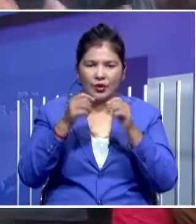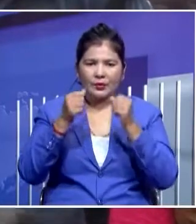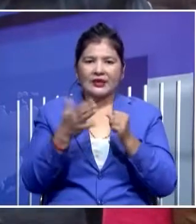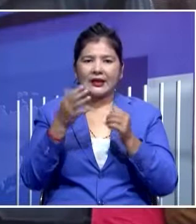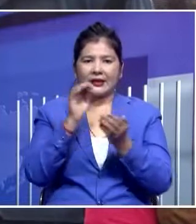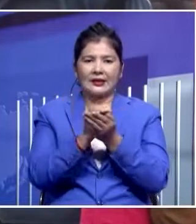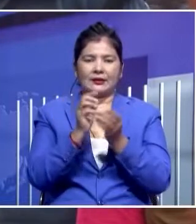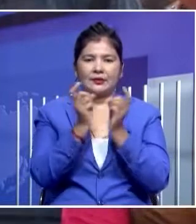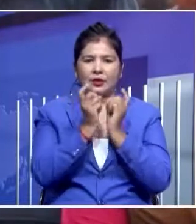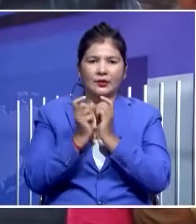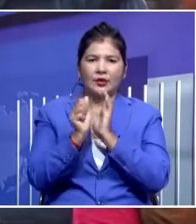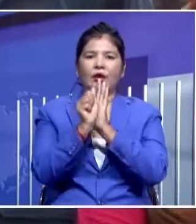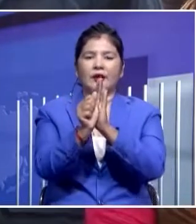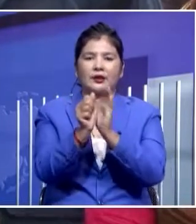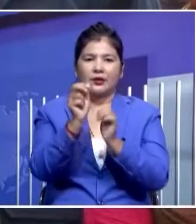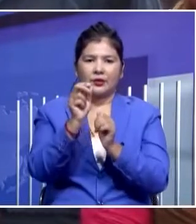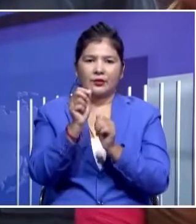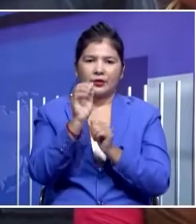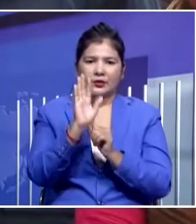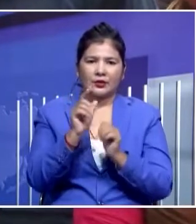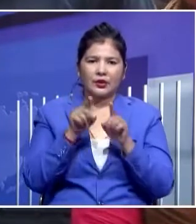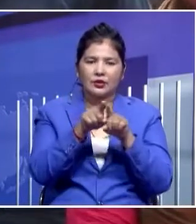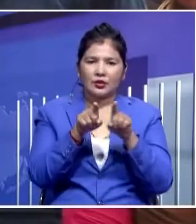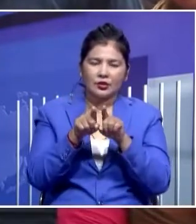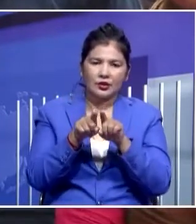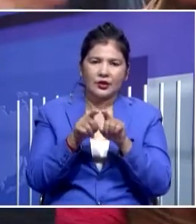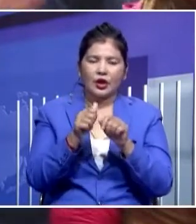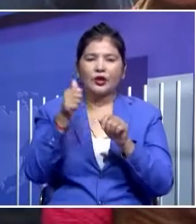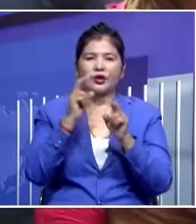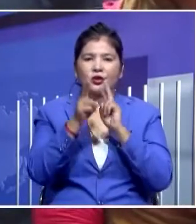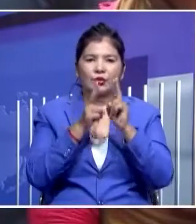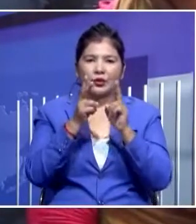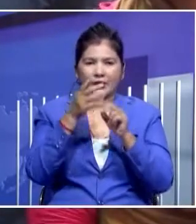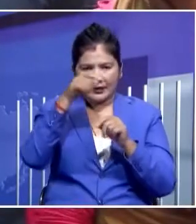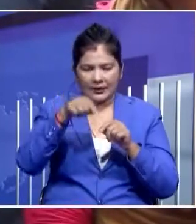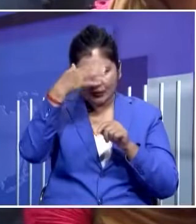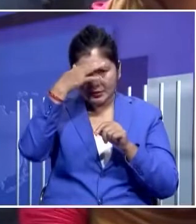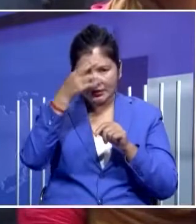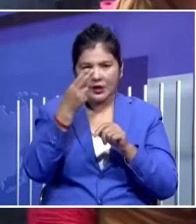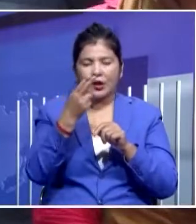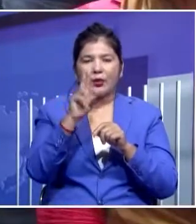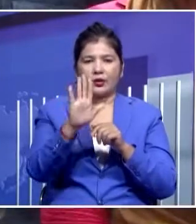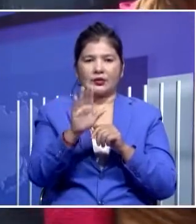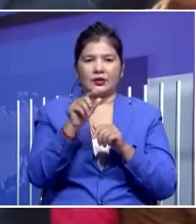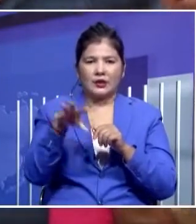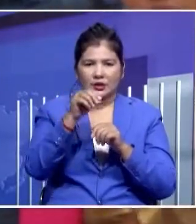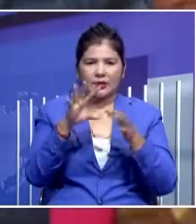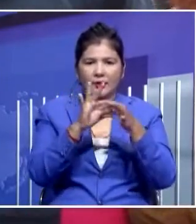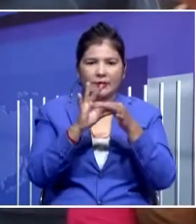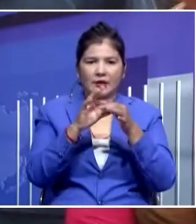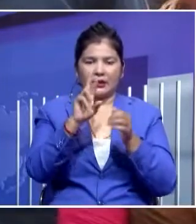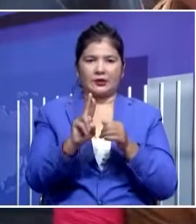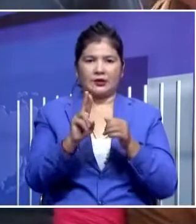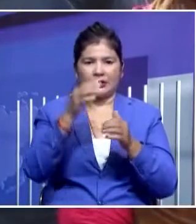गरेर अगाडि बढ्छौँ र यो सँगसँगै अन्य कुराहरू पनि यहाँ जो समस्याहरू पैदा भएको छ यसको लागि हामी सबै मिलेर नै